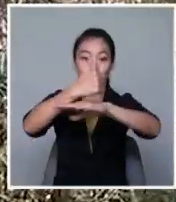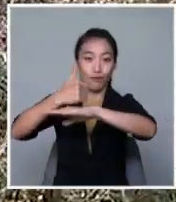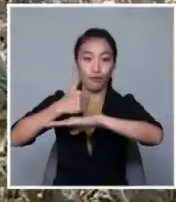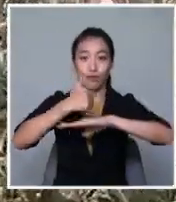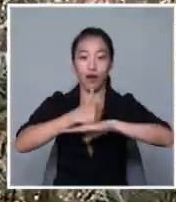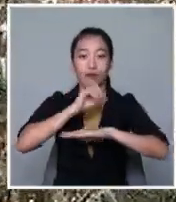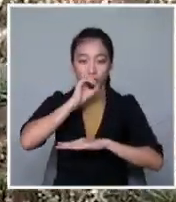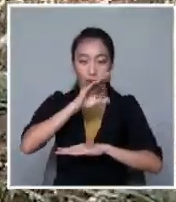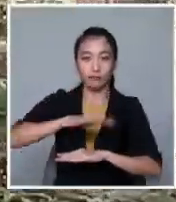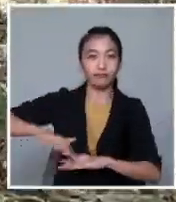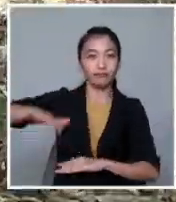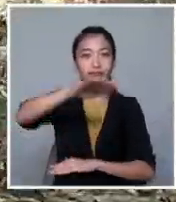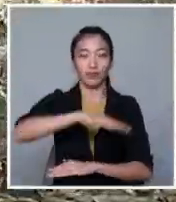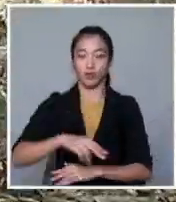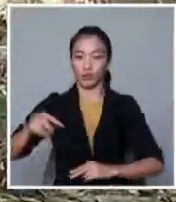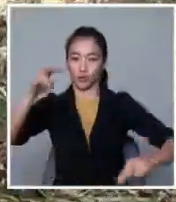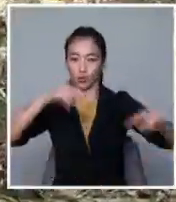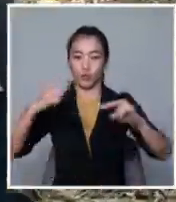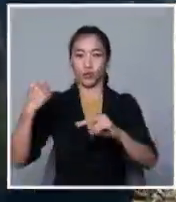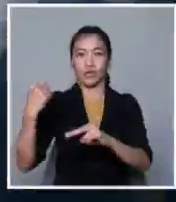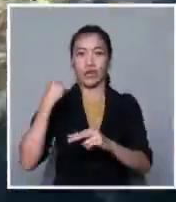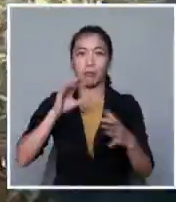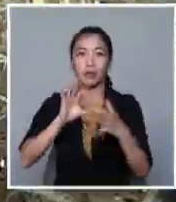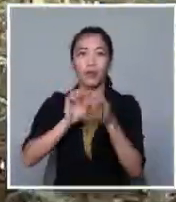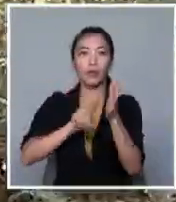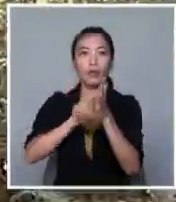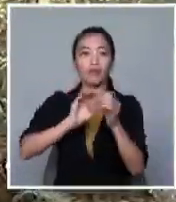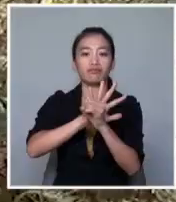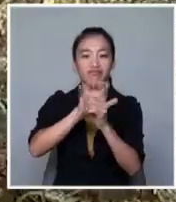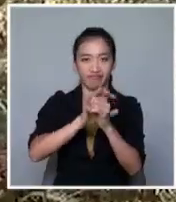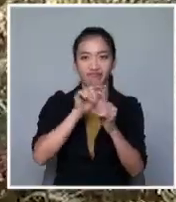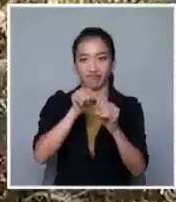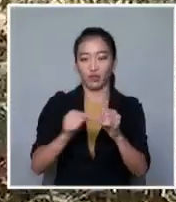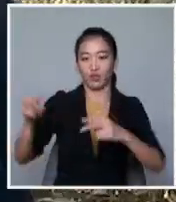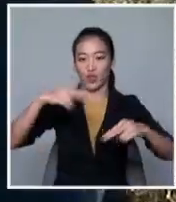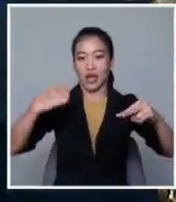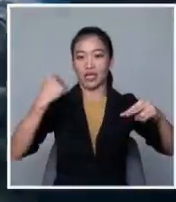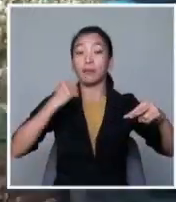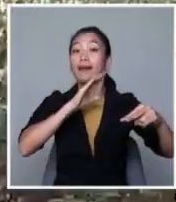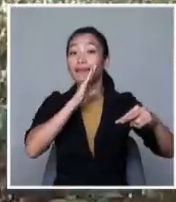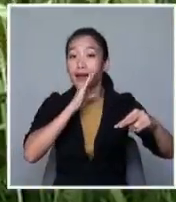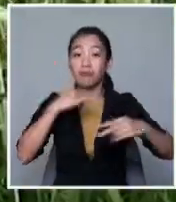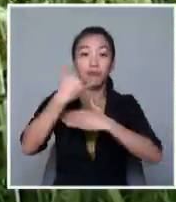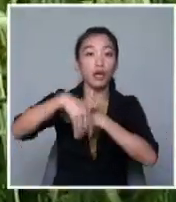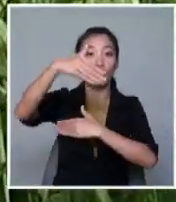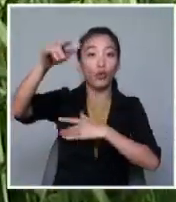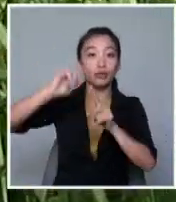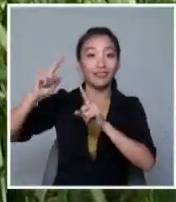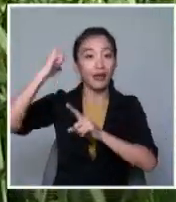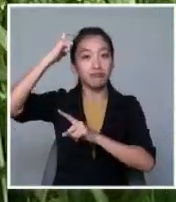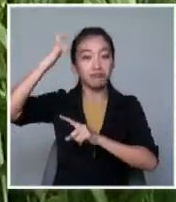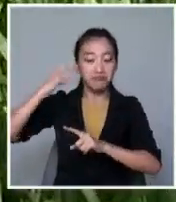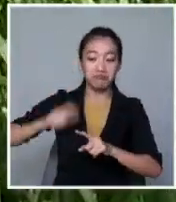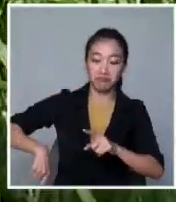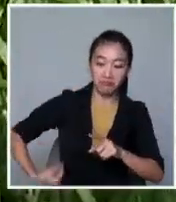ที่ที่ให้เพิ่มความเข้มข้นในการป้องกันแพร่ระบาดคน 19จากประเทศเพื่อนบ้านดำเนินการสามารถประการหลักค่ะคือ